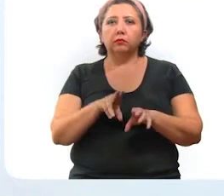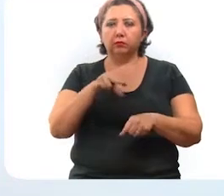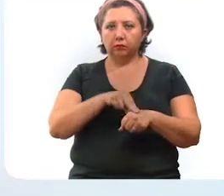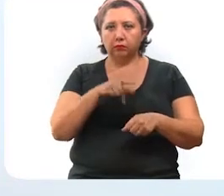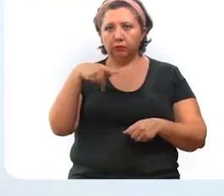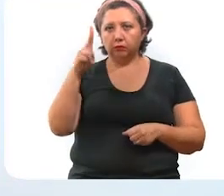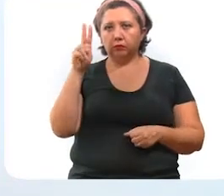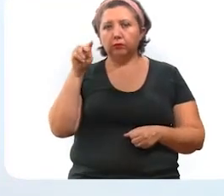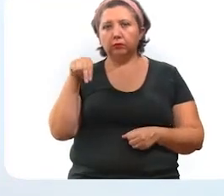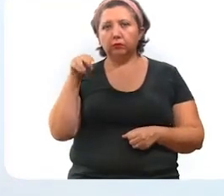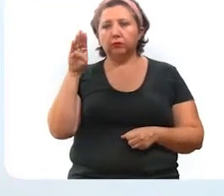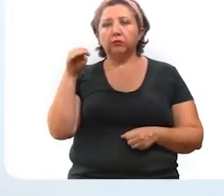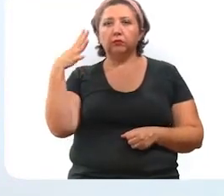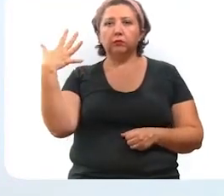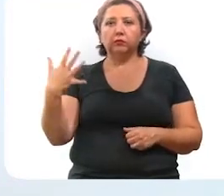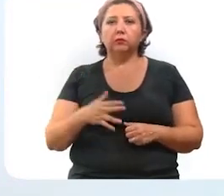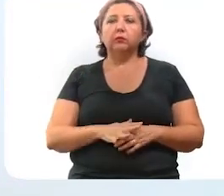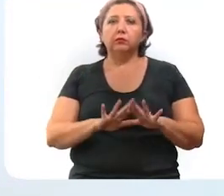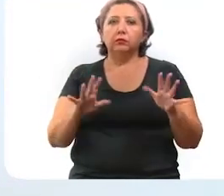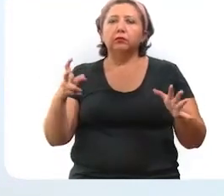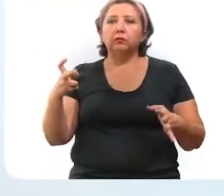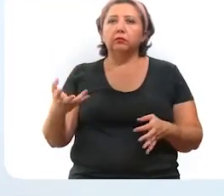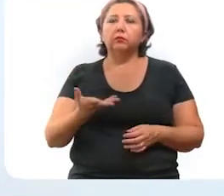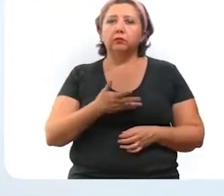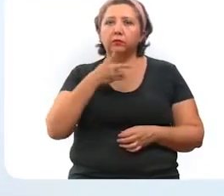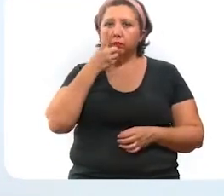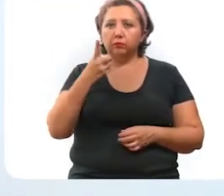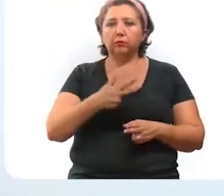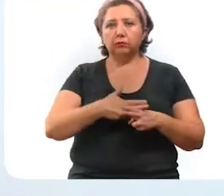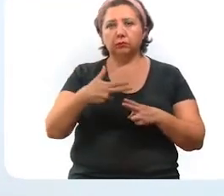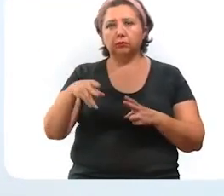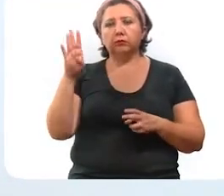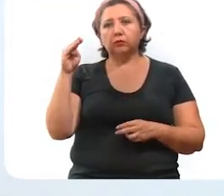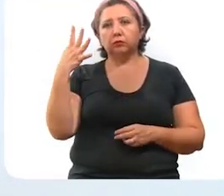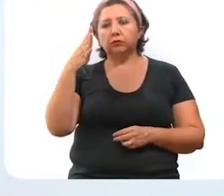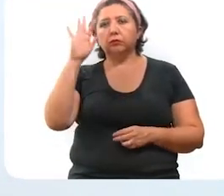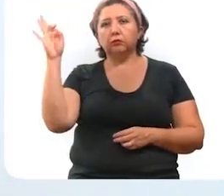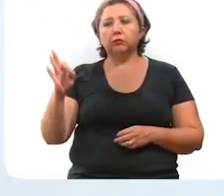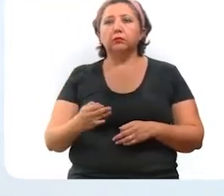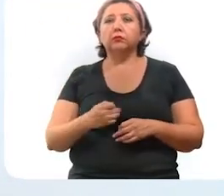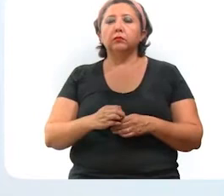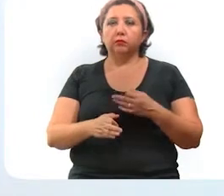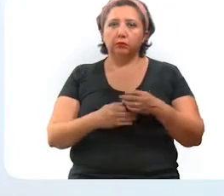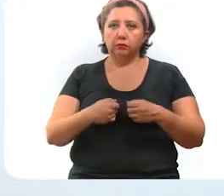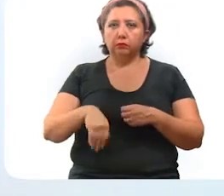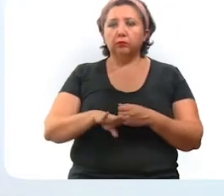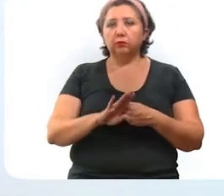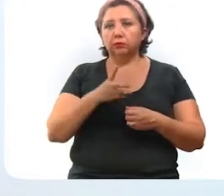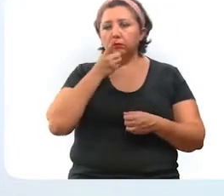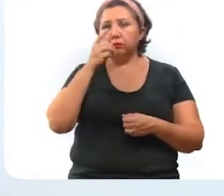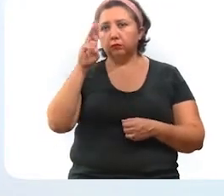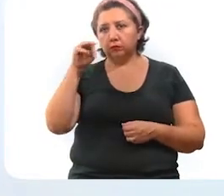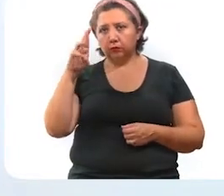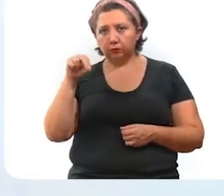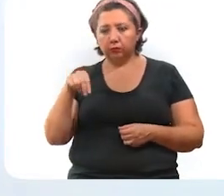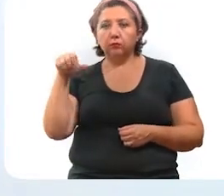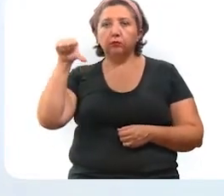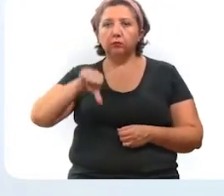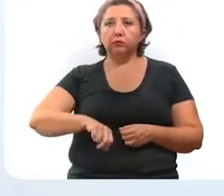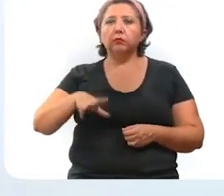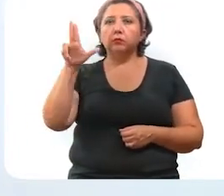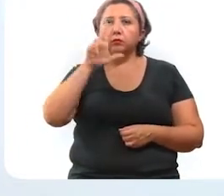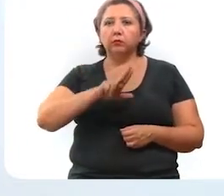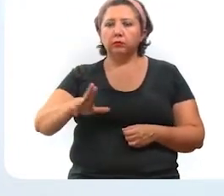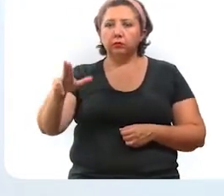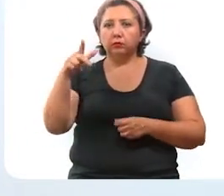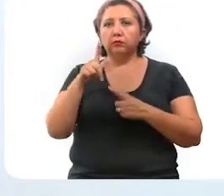59 japtio ti 25 mektan kajo weipet lume. Lehelo ya nubetal tak 11 ti enet febrero. Le 25 mektan kajo yang ichile